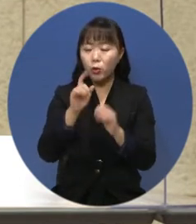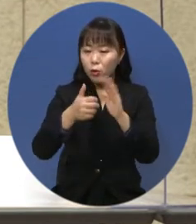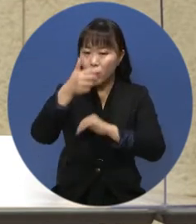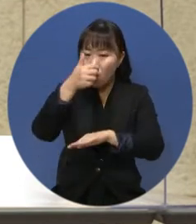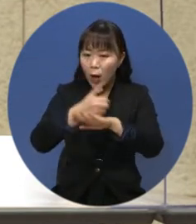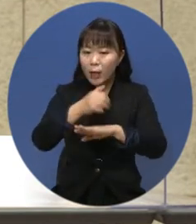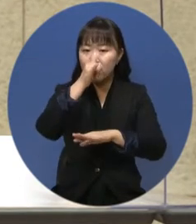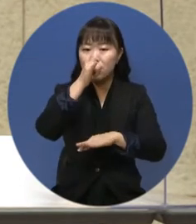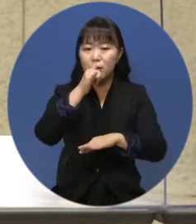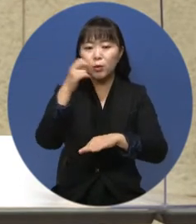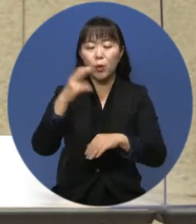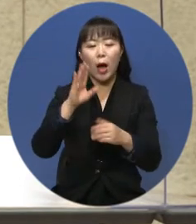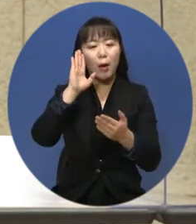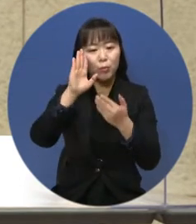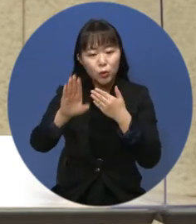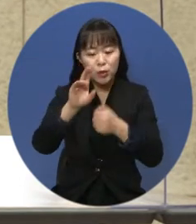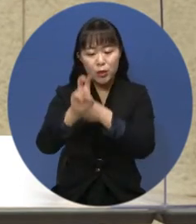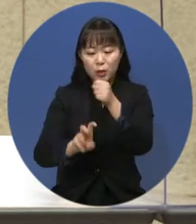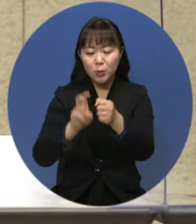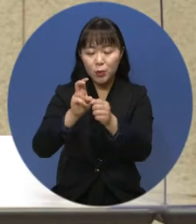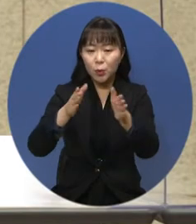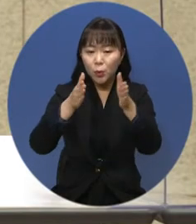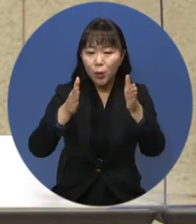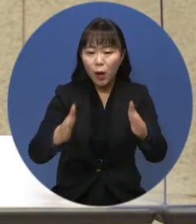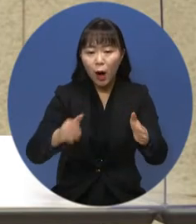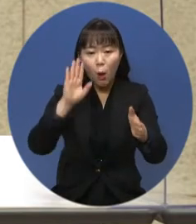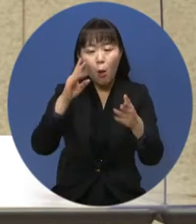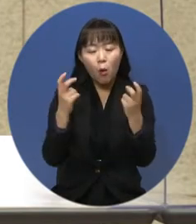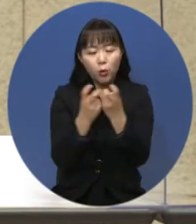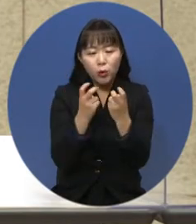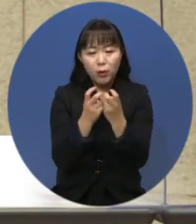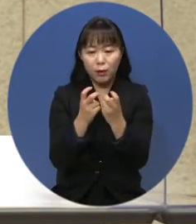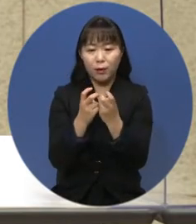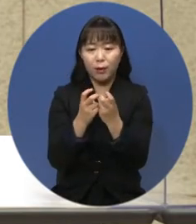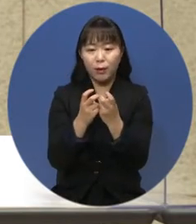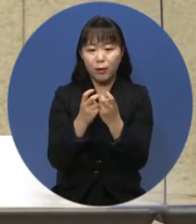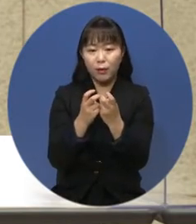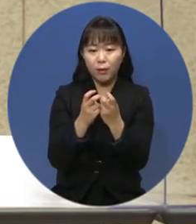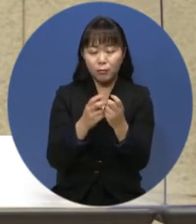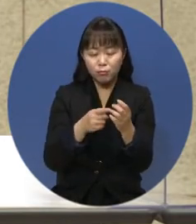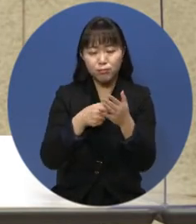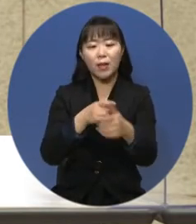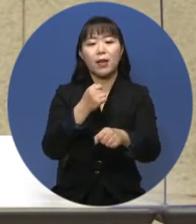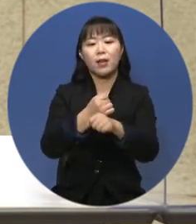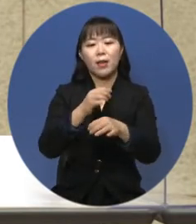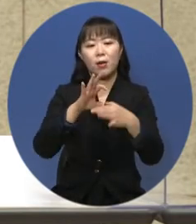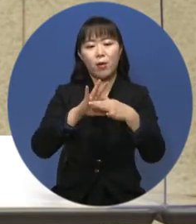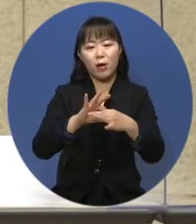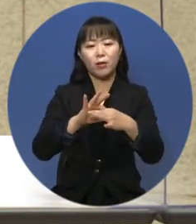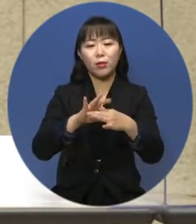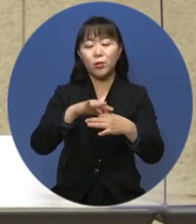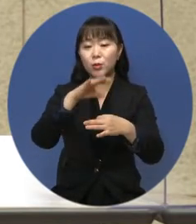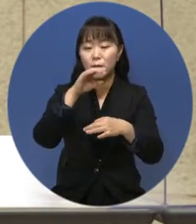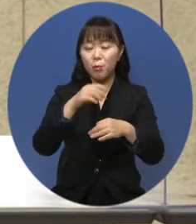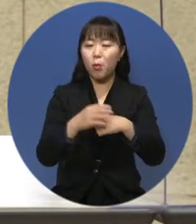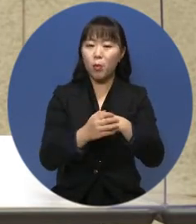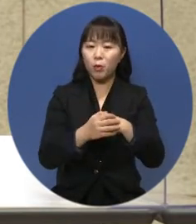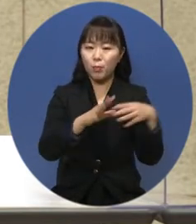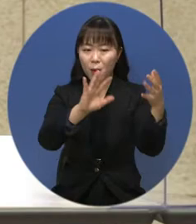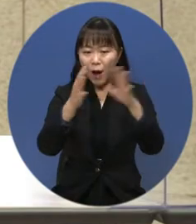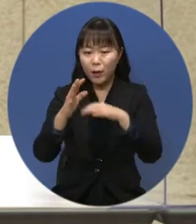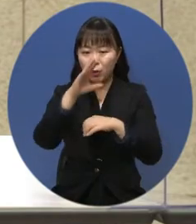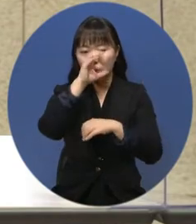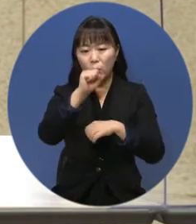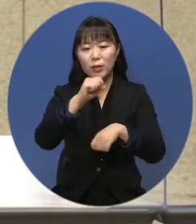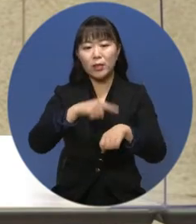가져왔는지 또 앞으로 어이 10년 동안 창 어떤 방향으로 나아가야 될 지에 대한 어떤 제시 하는 좋은